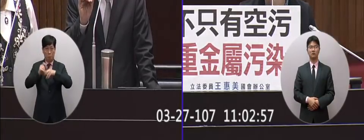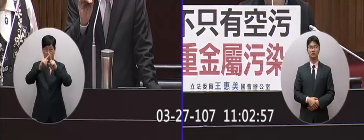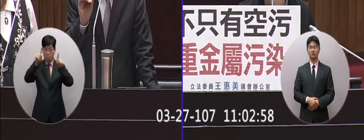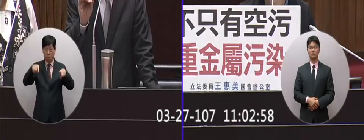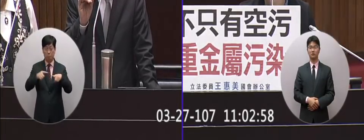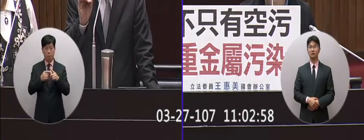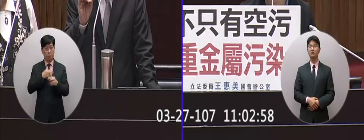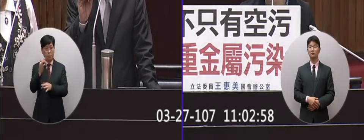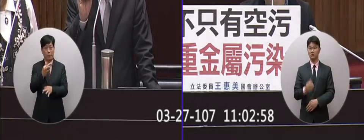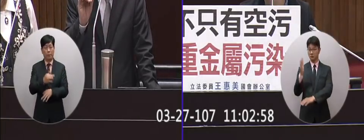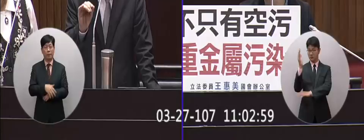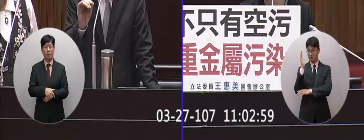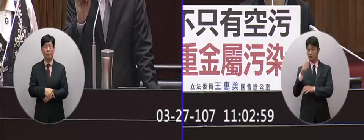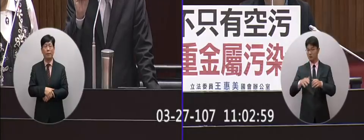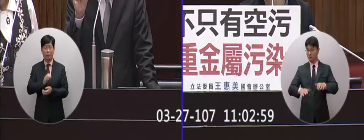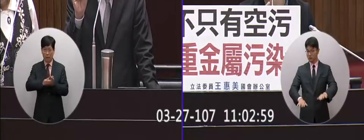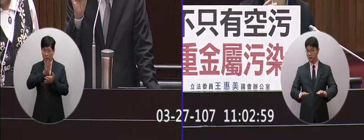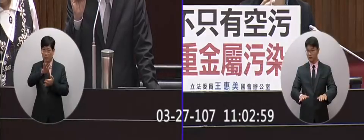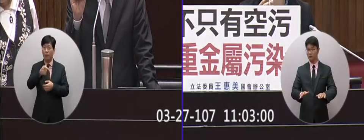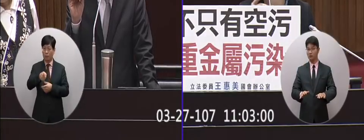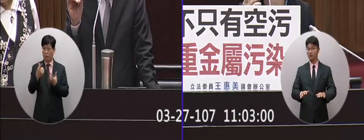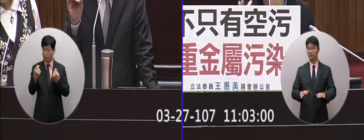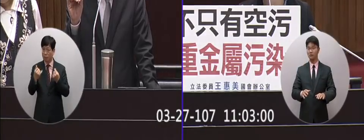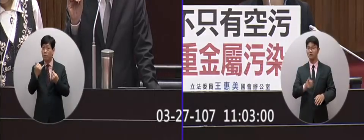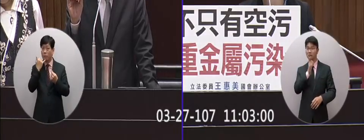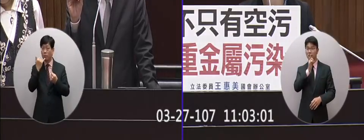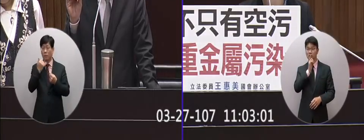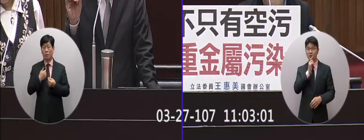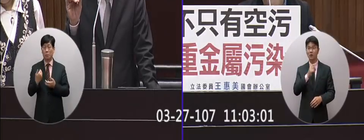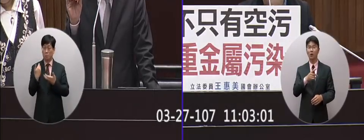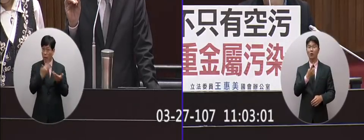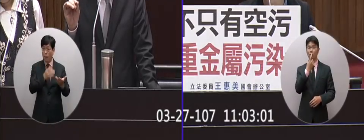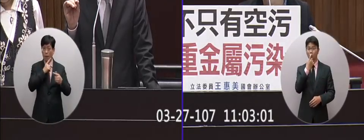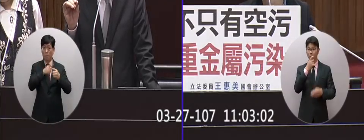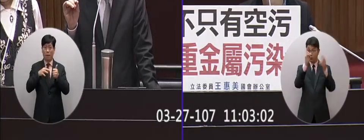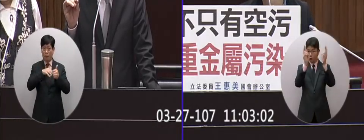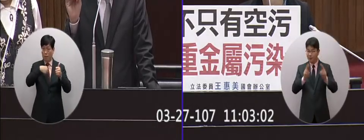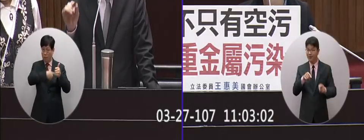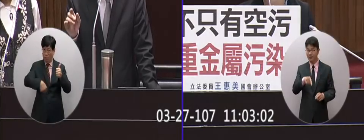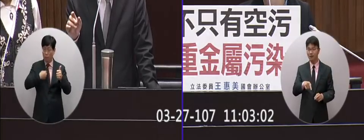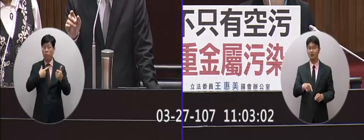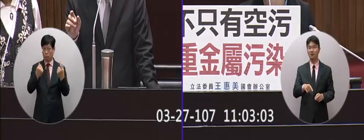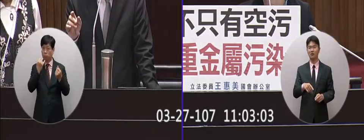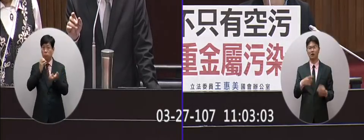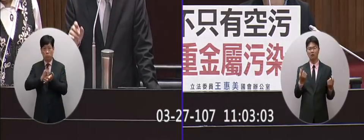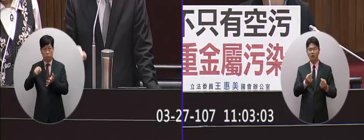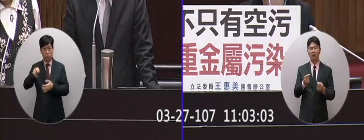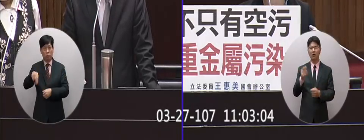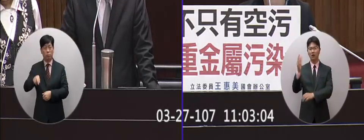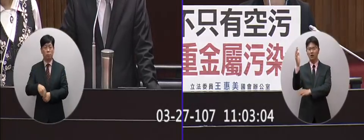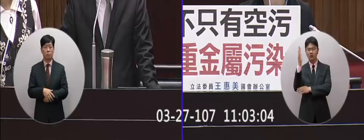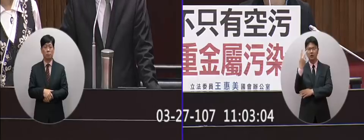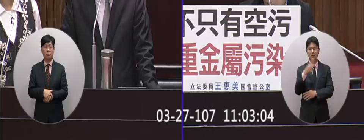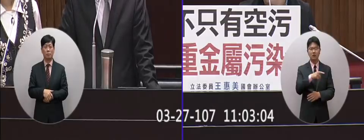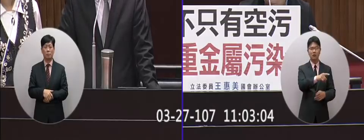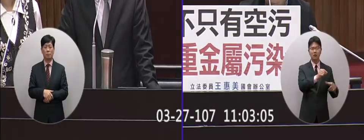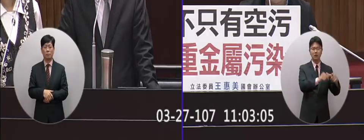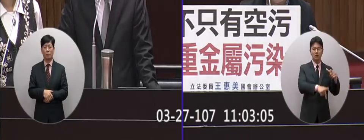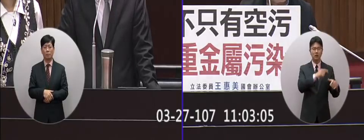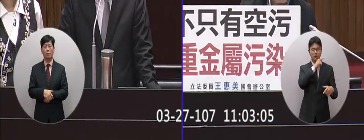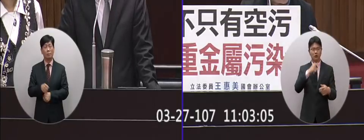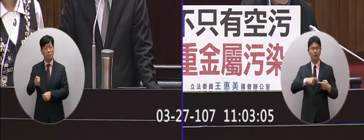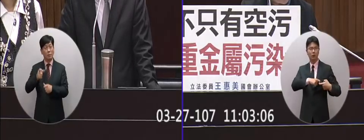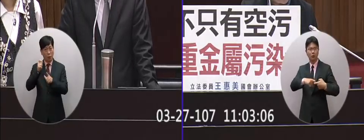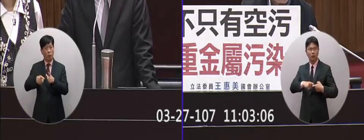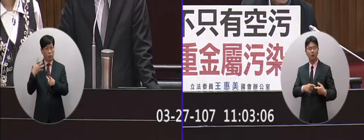就是因为政府现在不断的用 这个 绿能嘛， 半导体， 所以我才说是上下其手嘛，五轨搬运嘛。